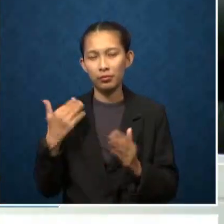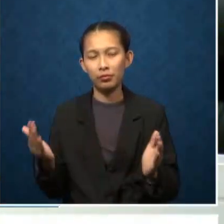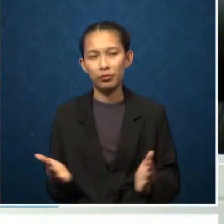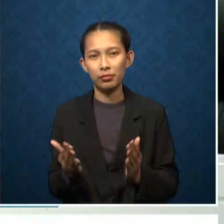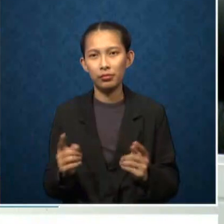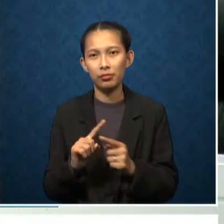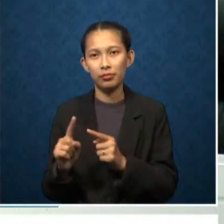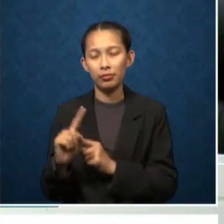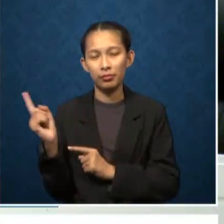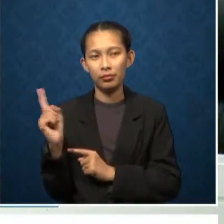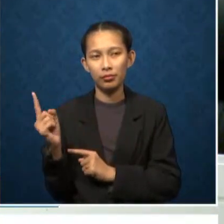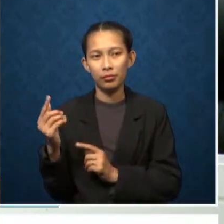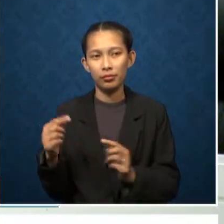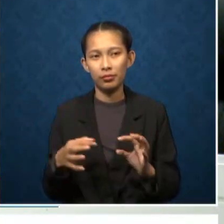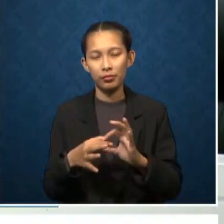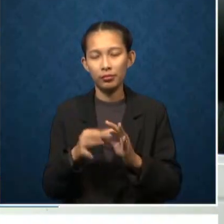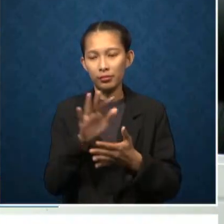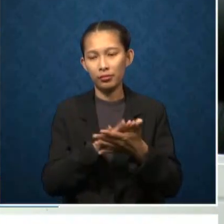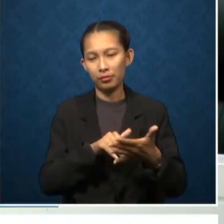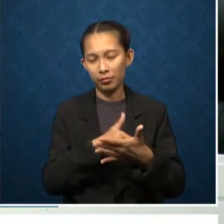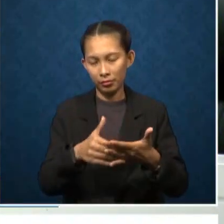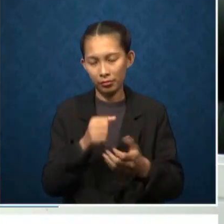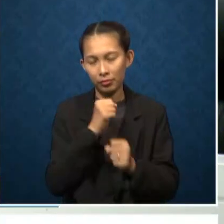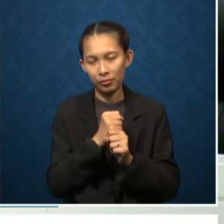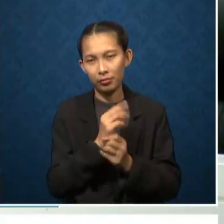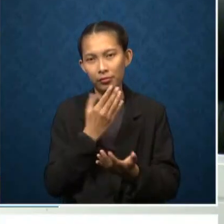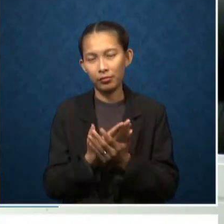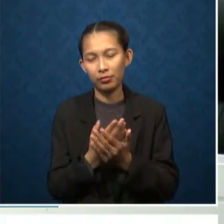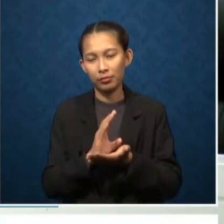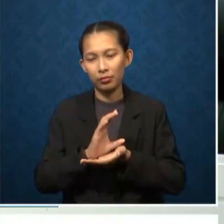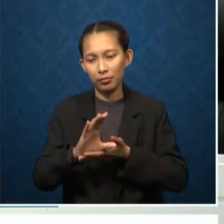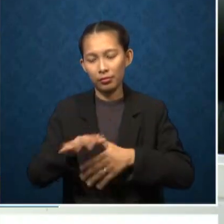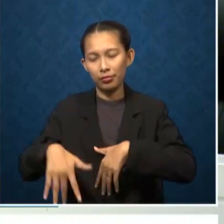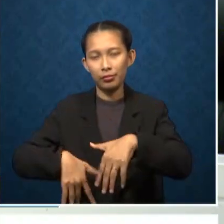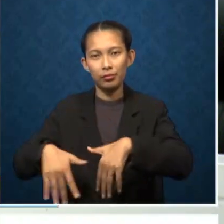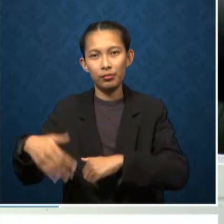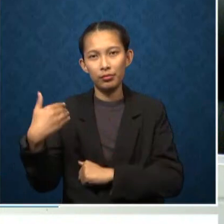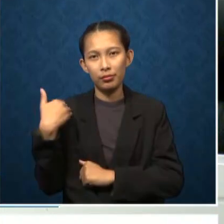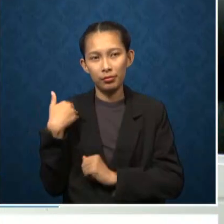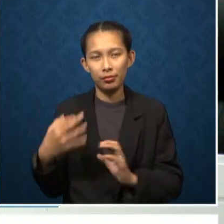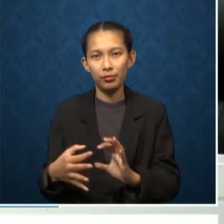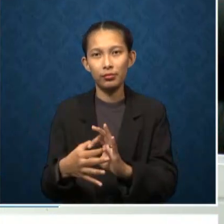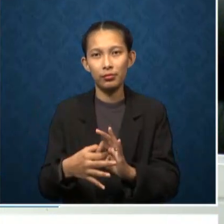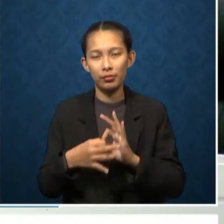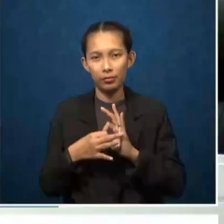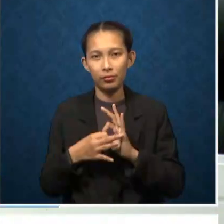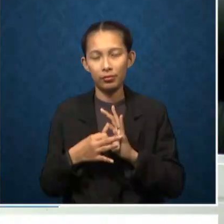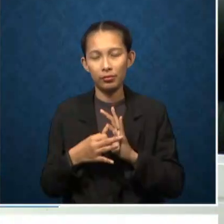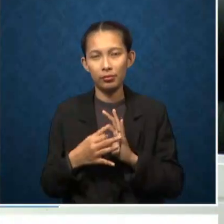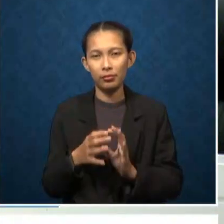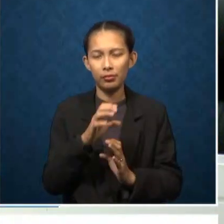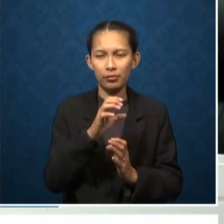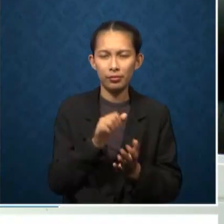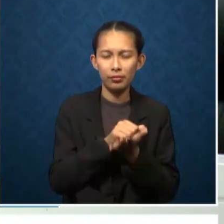บูรณาการเรื่องของแผนงานและงบประมาณนะคะในเชิงพื้นที่นะคะแล้วก็ขับเคลื่อนเรื่องของ e-service